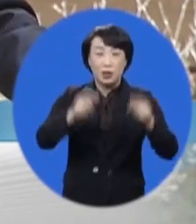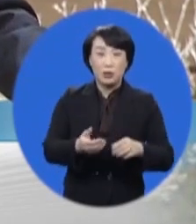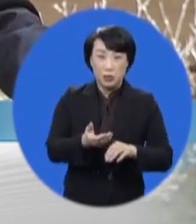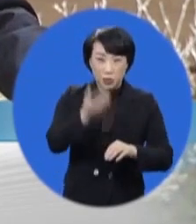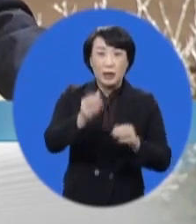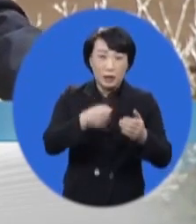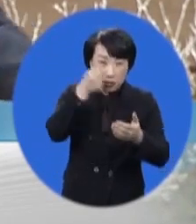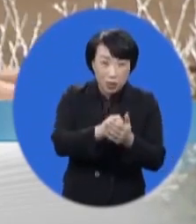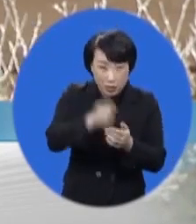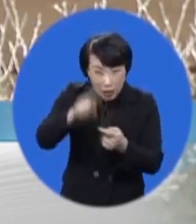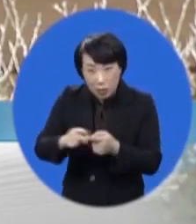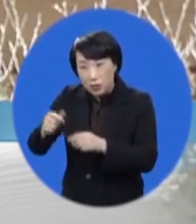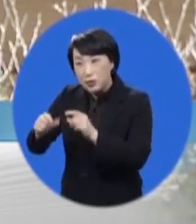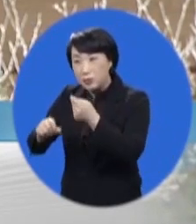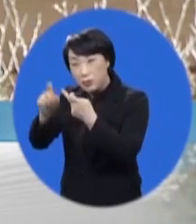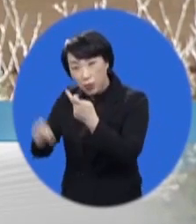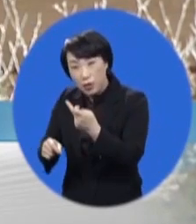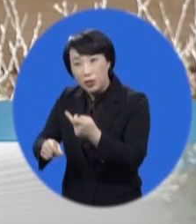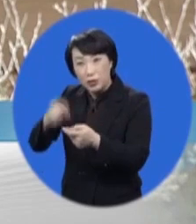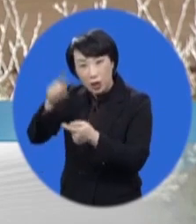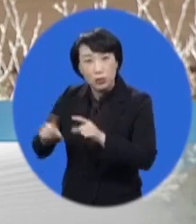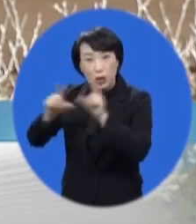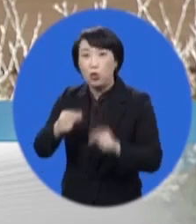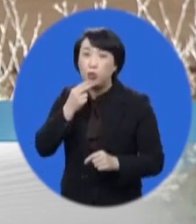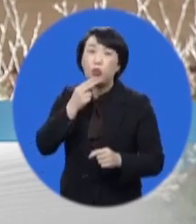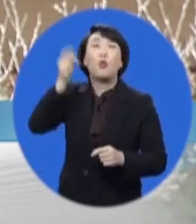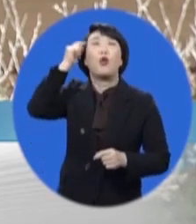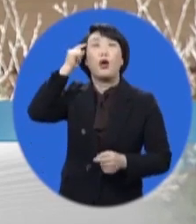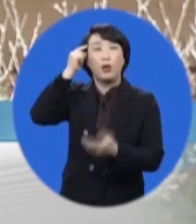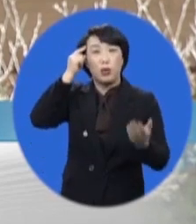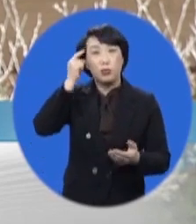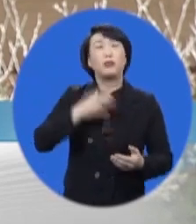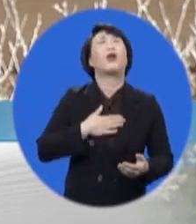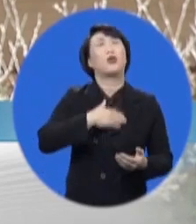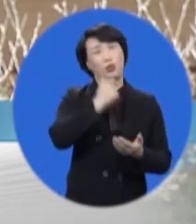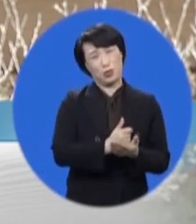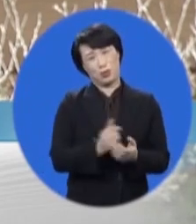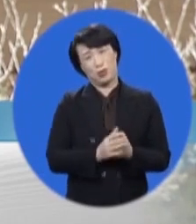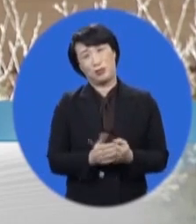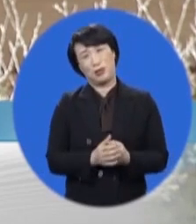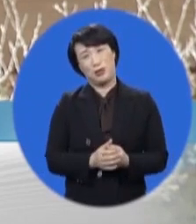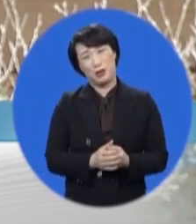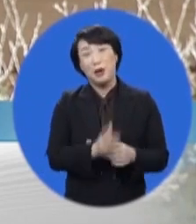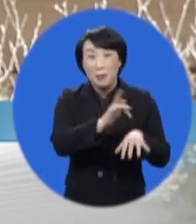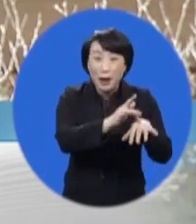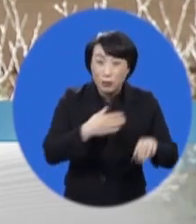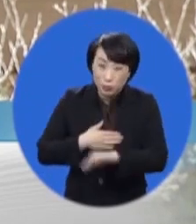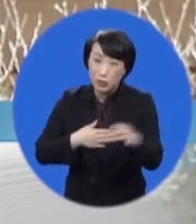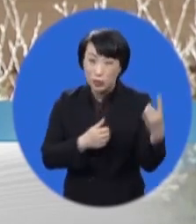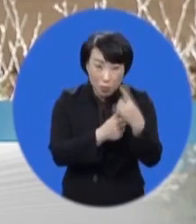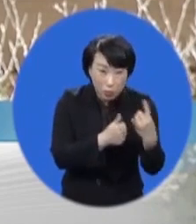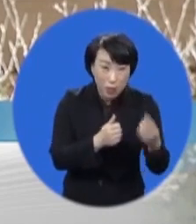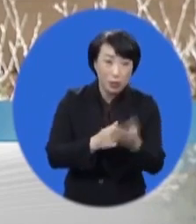작정했던 것들을 그대로 못 산 이유가, 2019년도에 못 살았던 이유가 뭐냐? 속았기 때문에 그렇다. 마귀는 우리를 속일